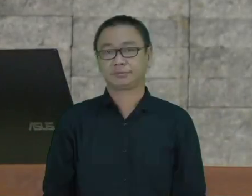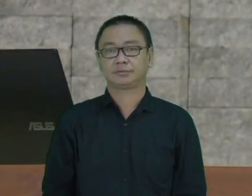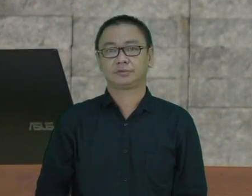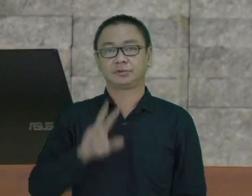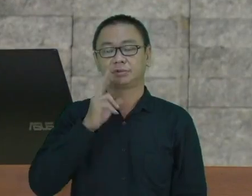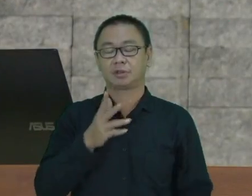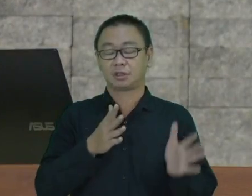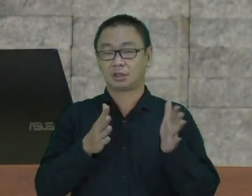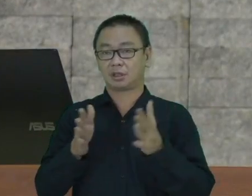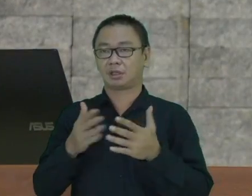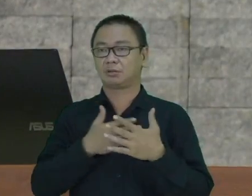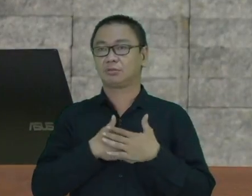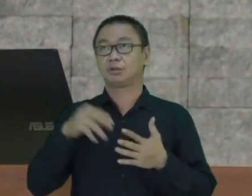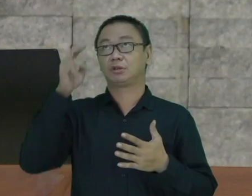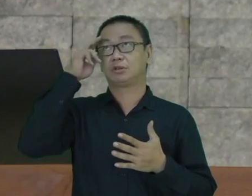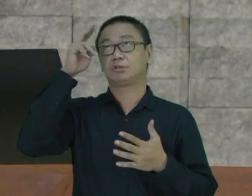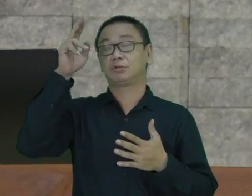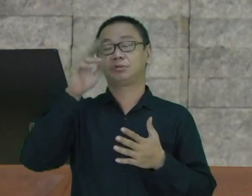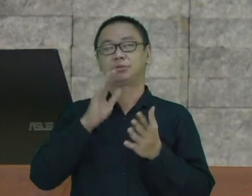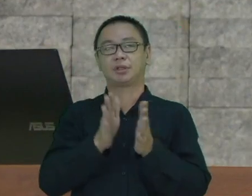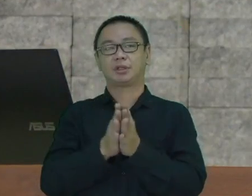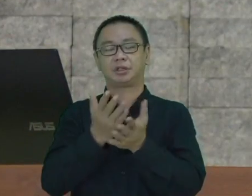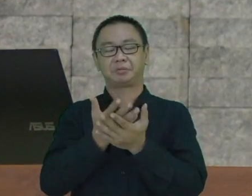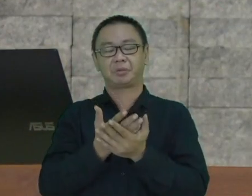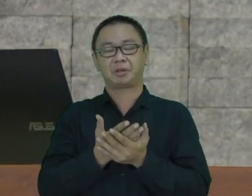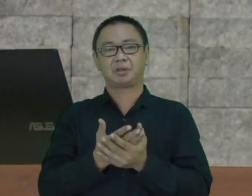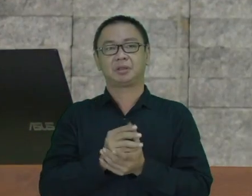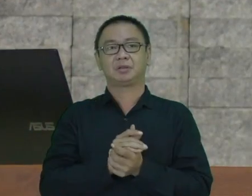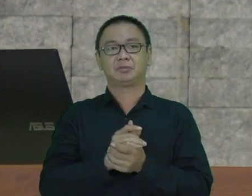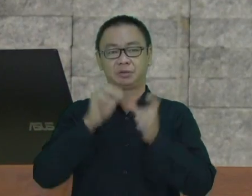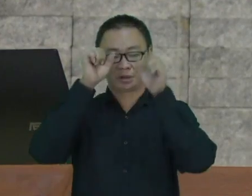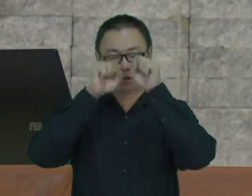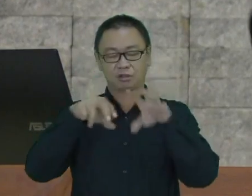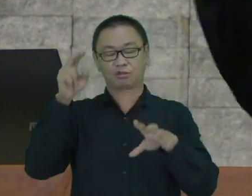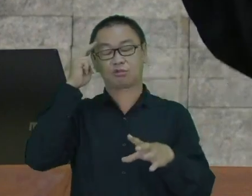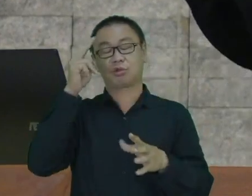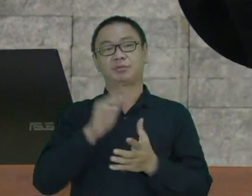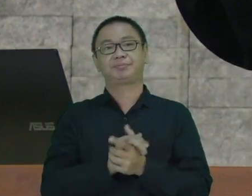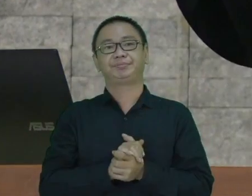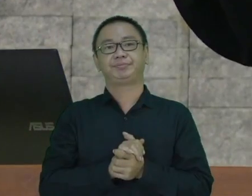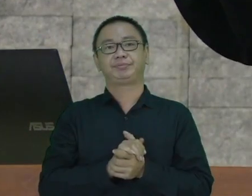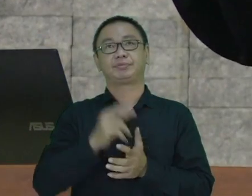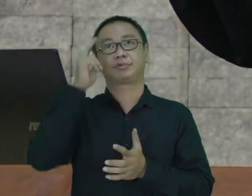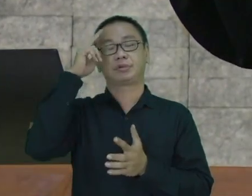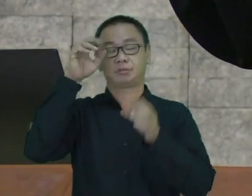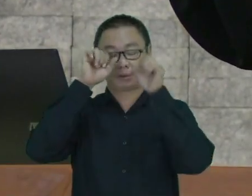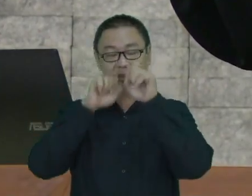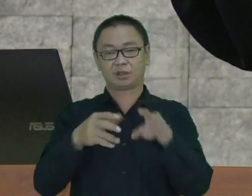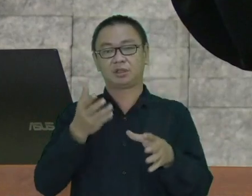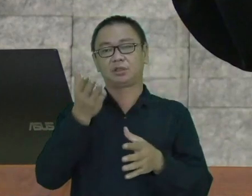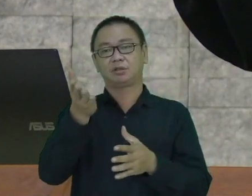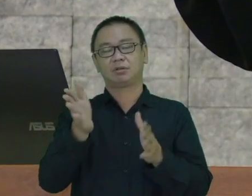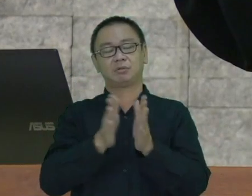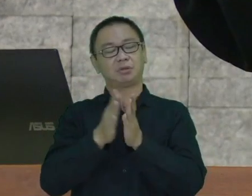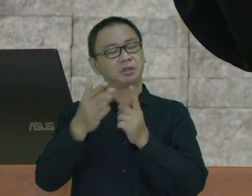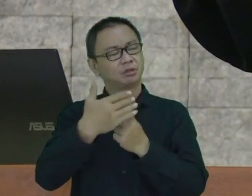Saudara, arahkanlah hatimu kepada Tuhan dan terimalah akan berkat Tuhan. Tuhan memberkati engkau dan melindungi